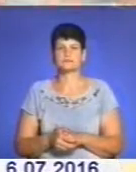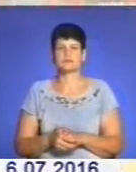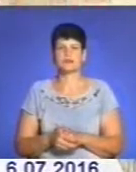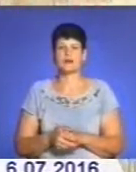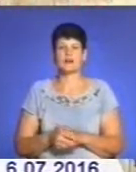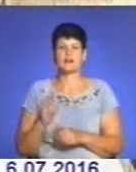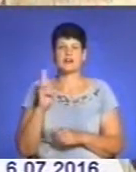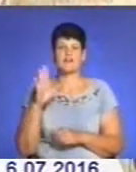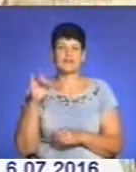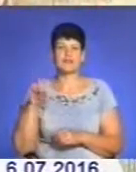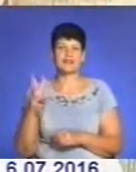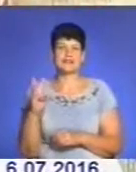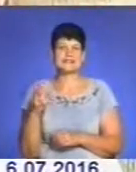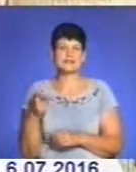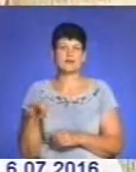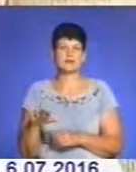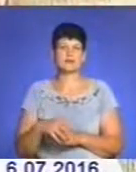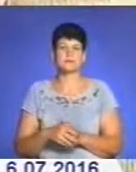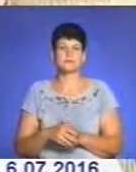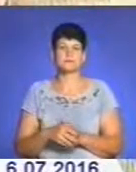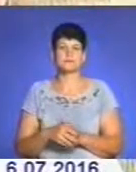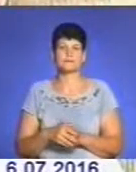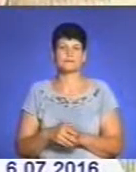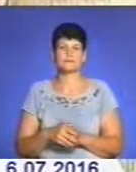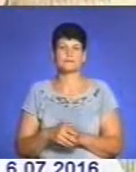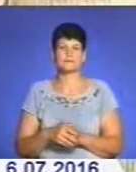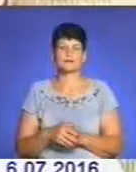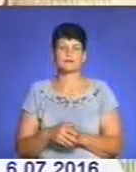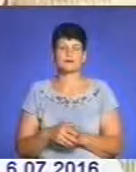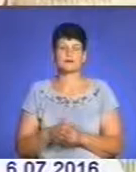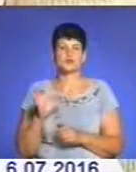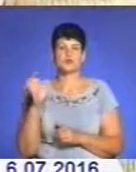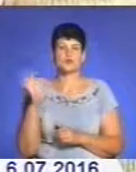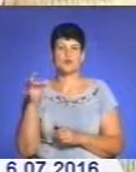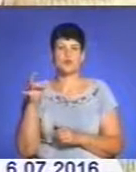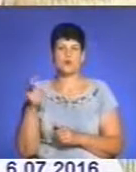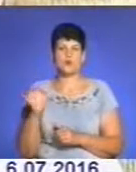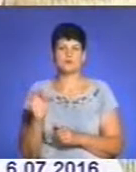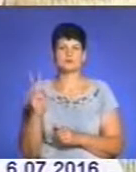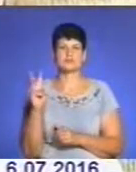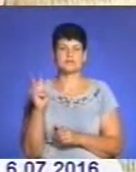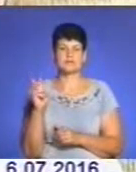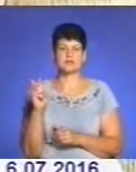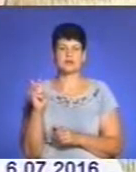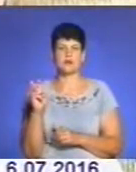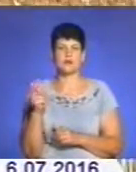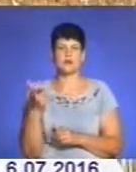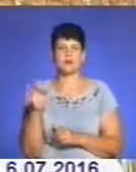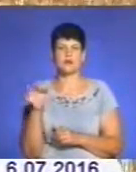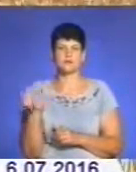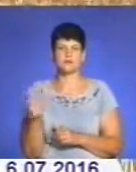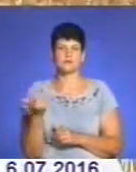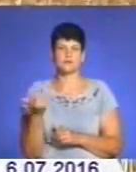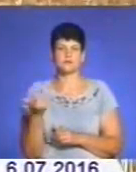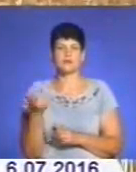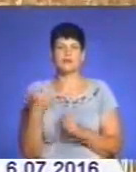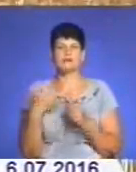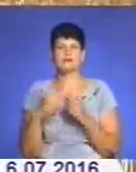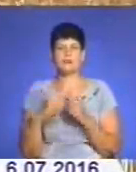квасоля 300 гектарів, сорго 300, там гороху трошки. Серед